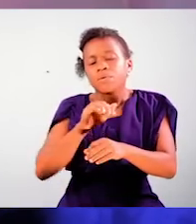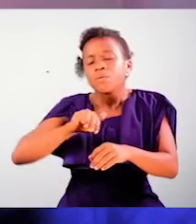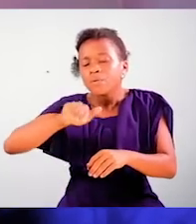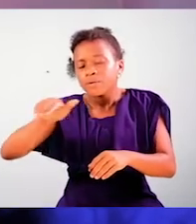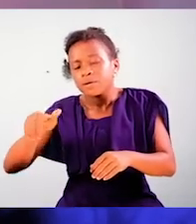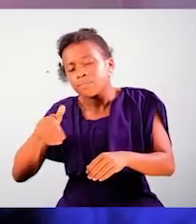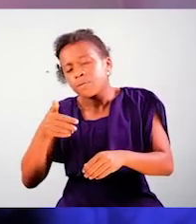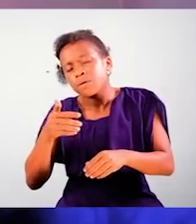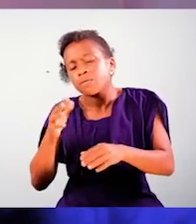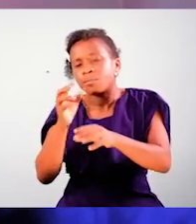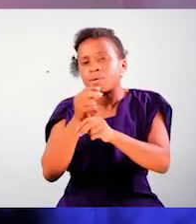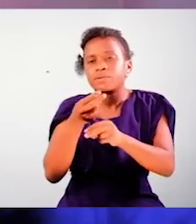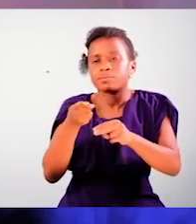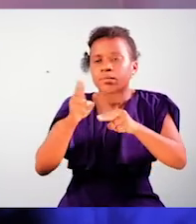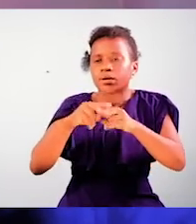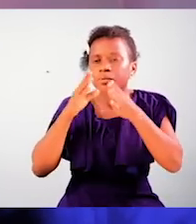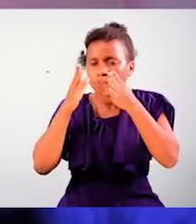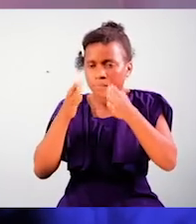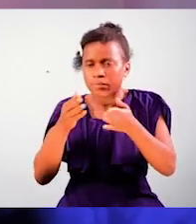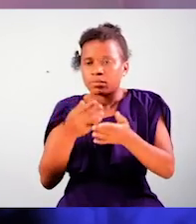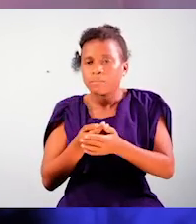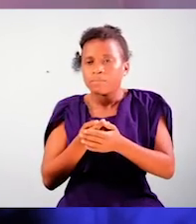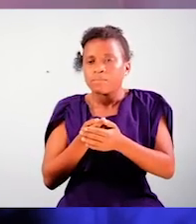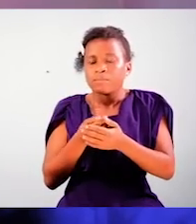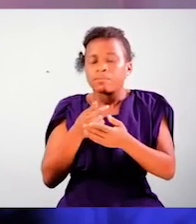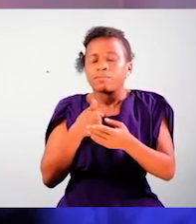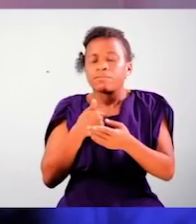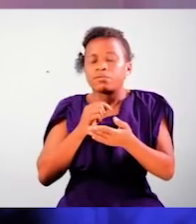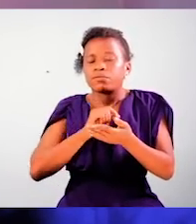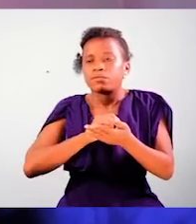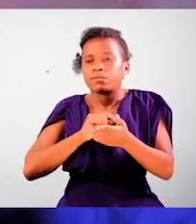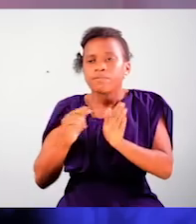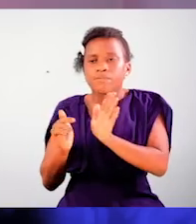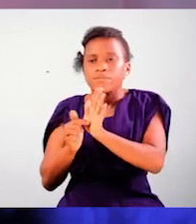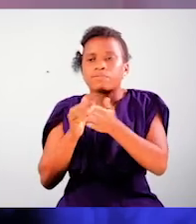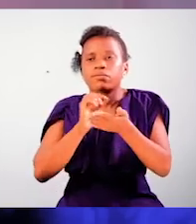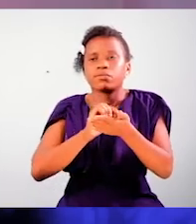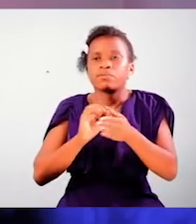unaondoka, natoa mfano tu, katibu mkuu anaondoka anakwenda Mwanza. Akifika Mwanza anamkuta yule